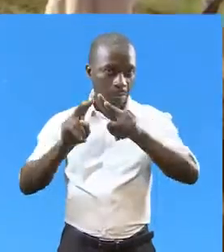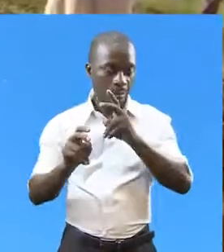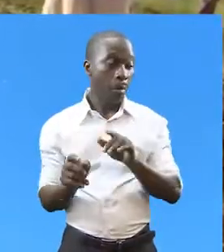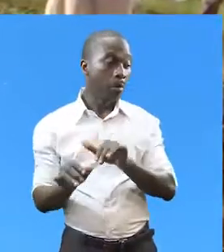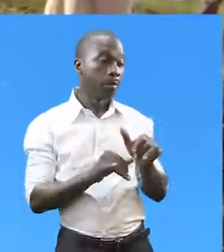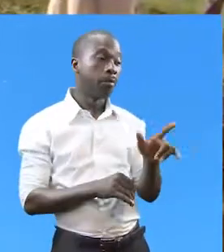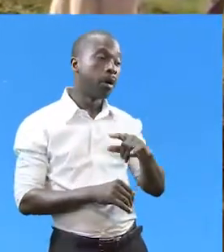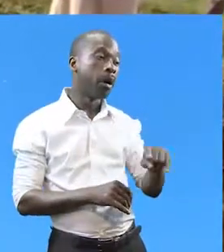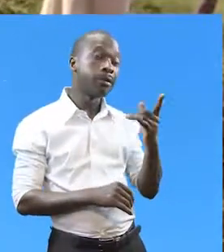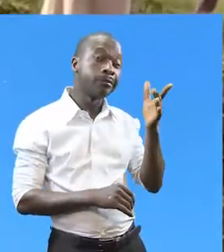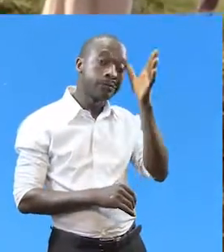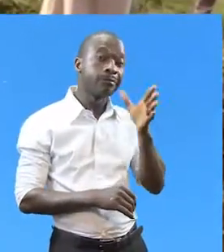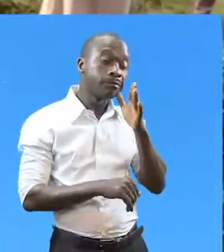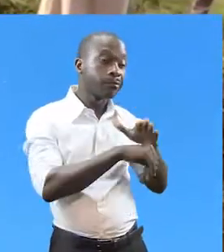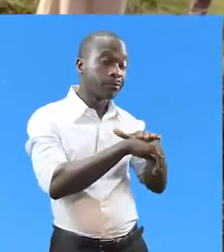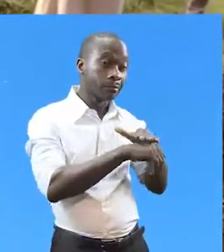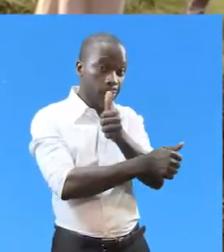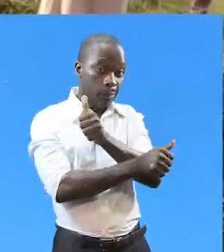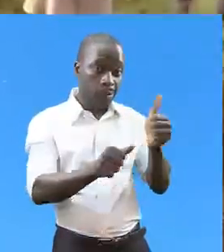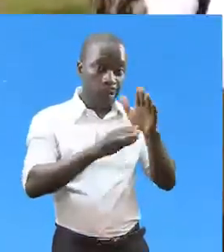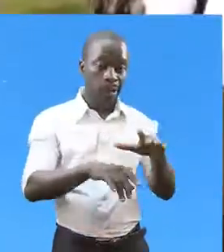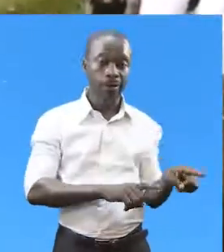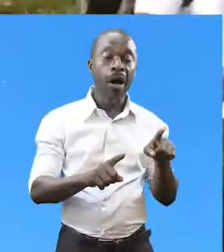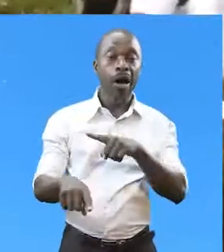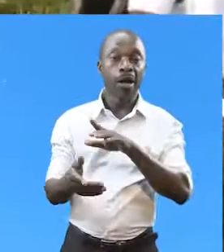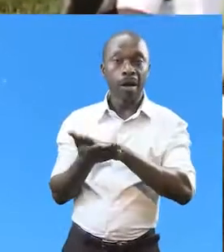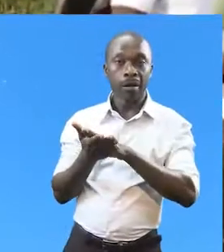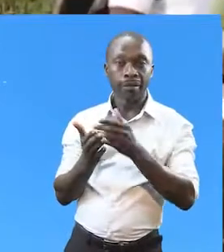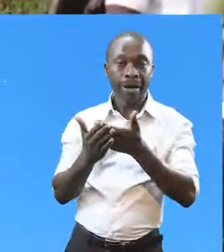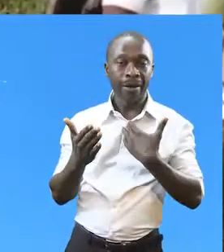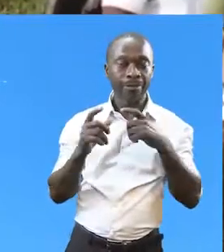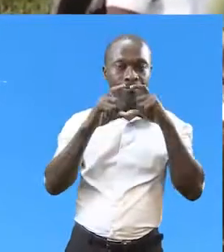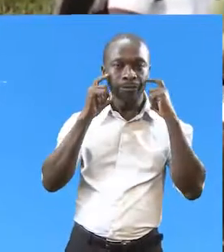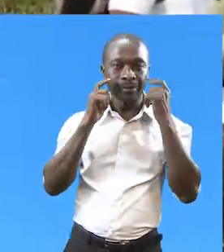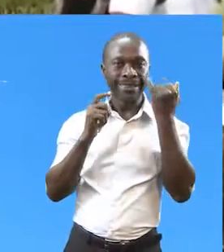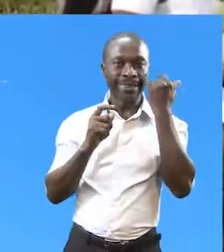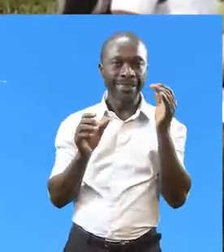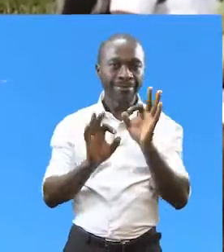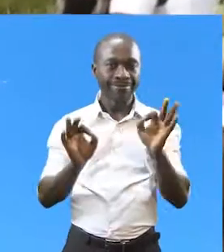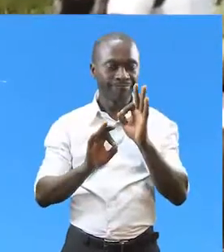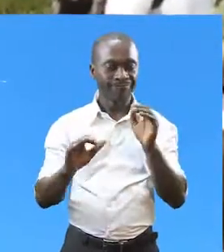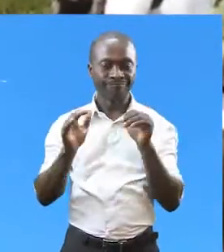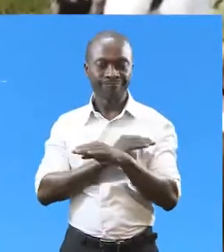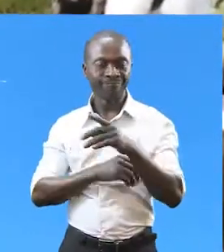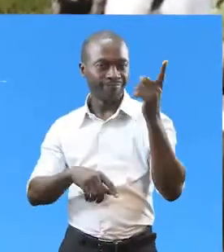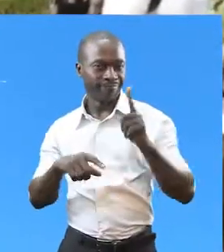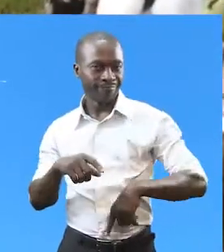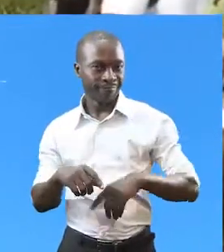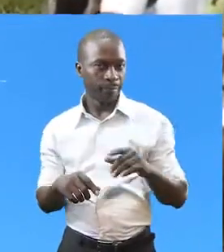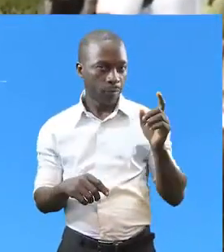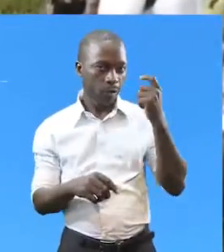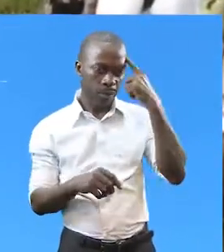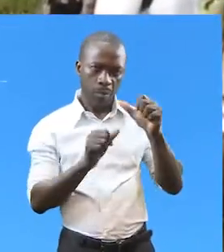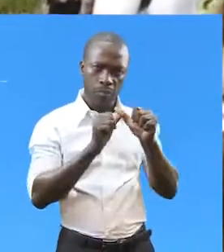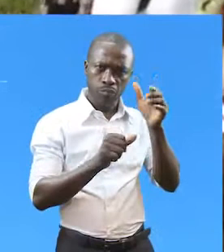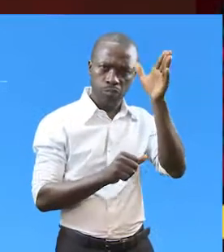seuls les élèves portant un masque auront accès aux enceintes des écoles. Jusqu'où pourront aller les pouvoirs